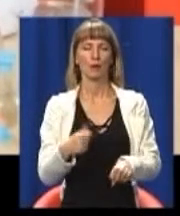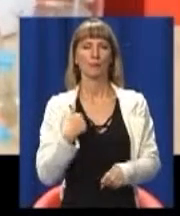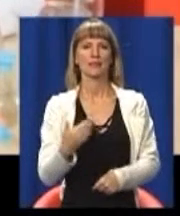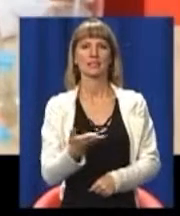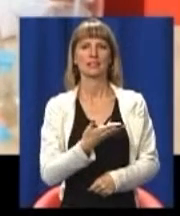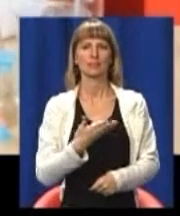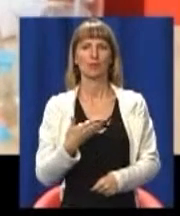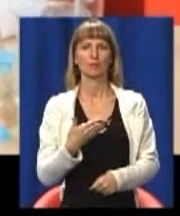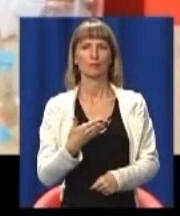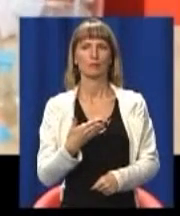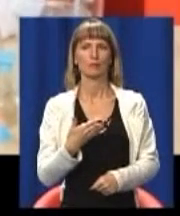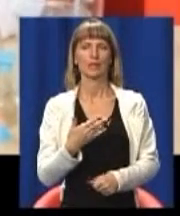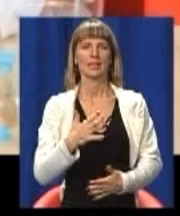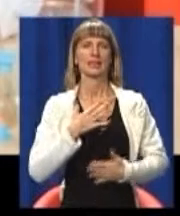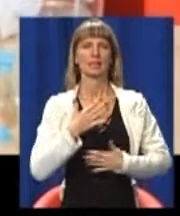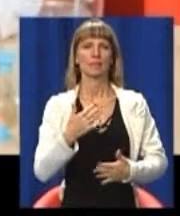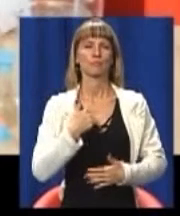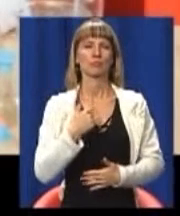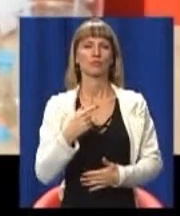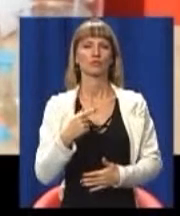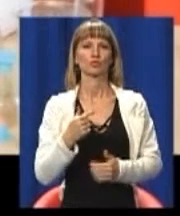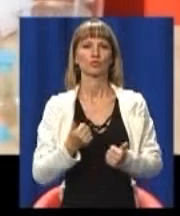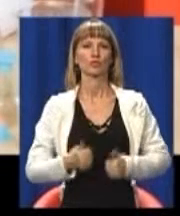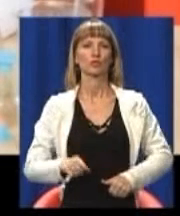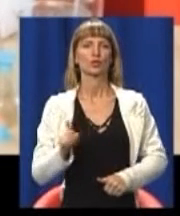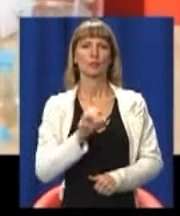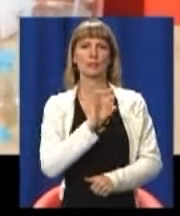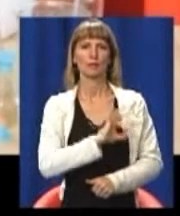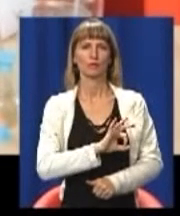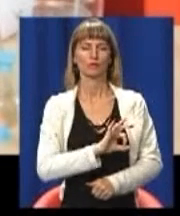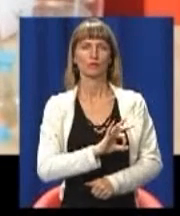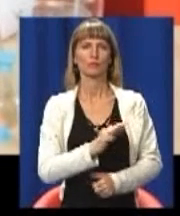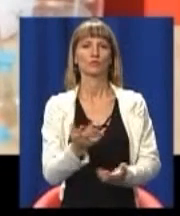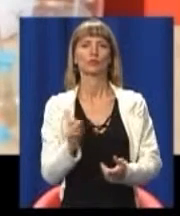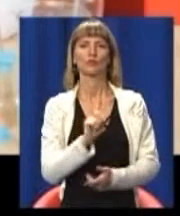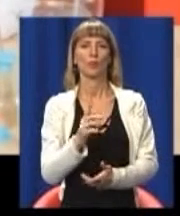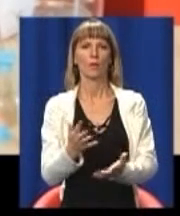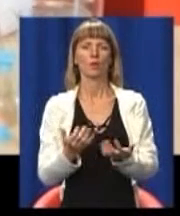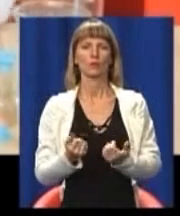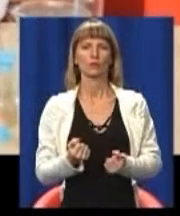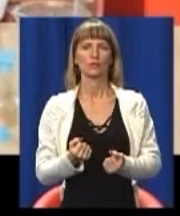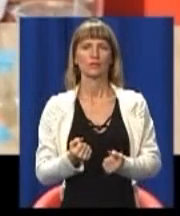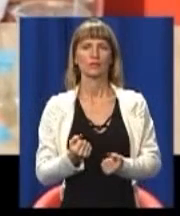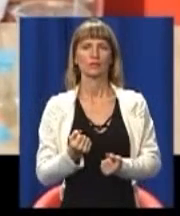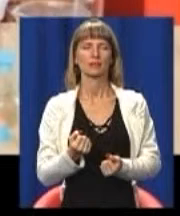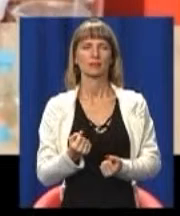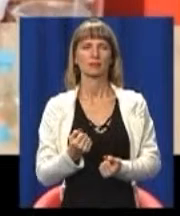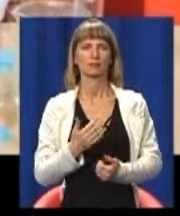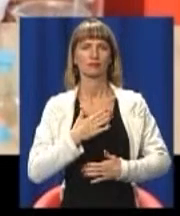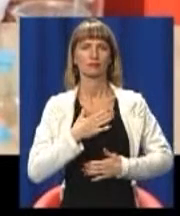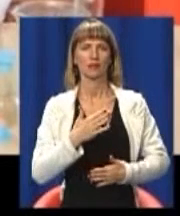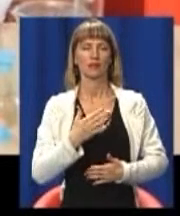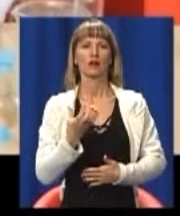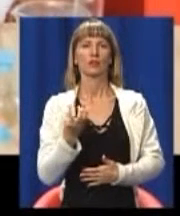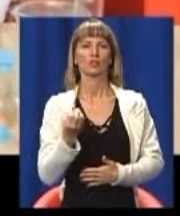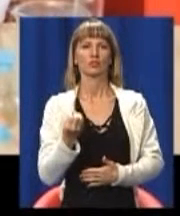вами дихаємо, і наше тіло що використовує з повітря? Що отримує? Холод. А ще, як ви